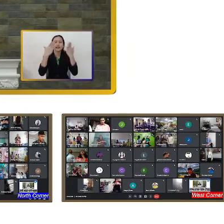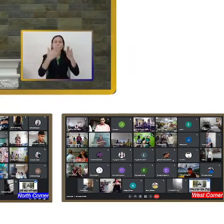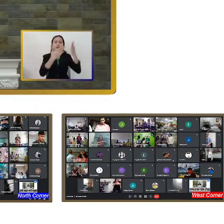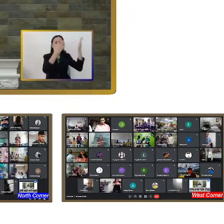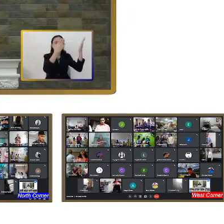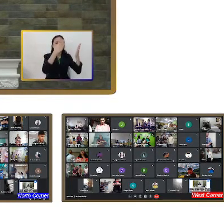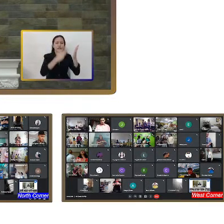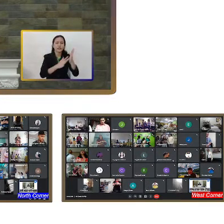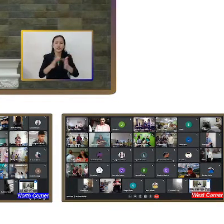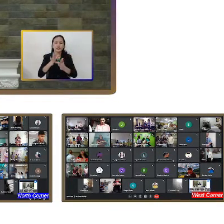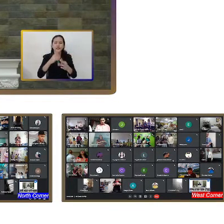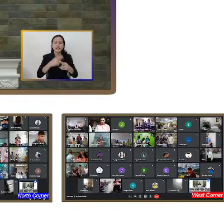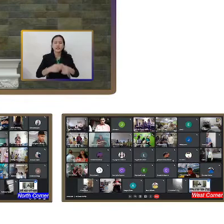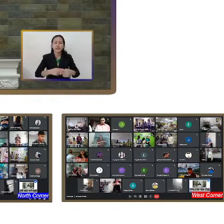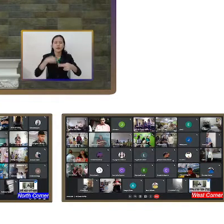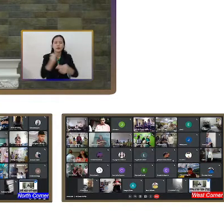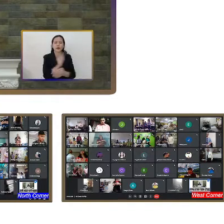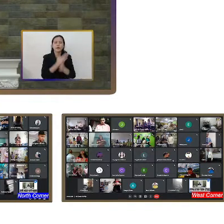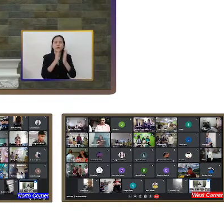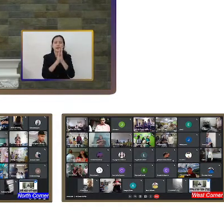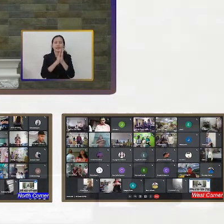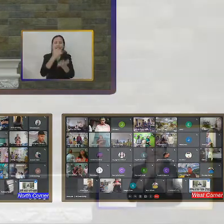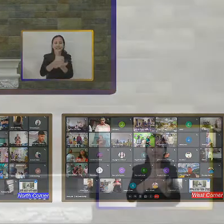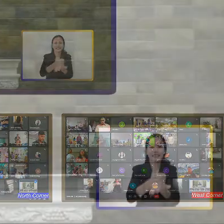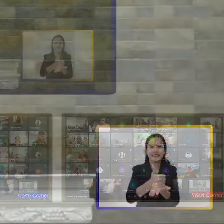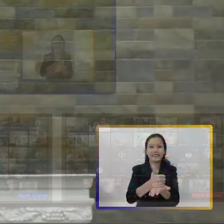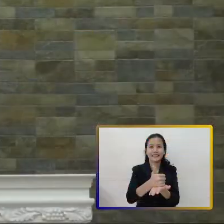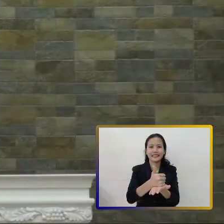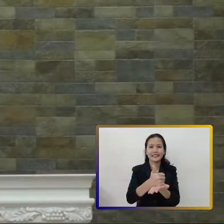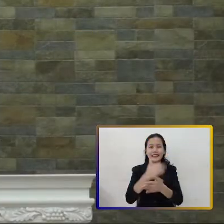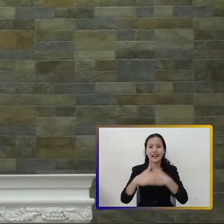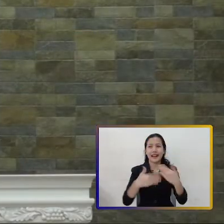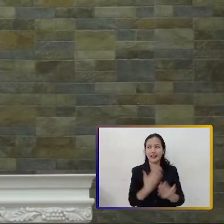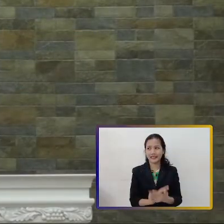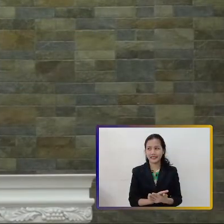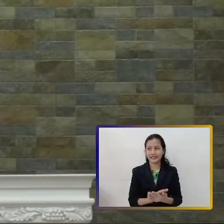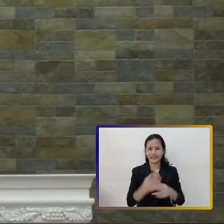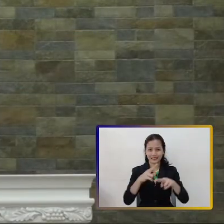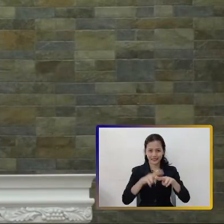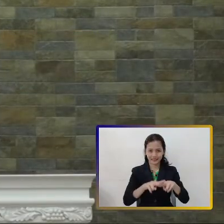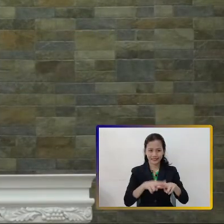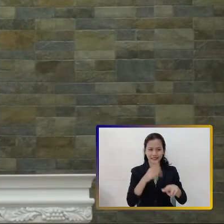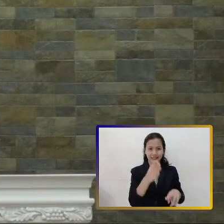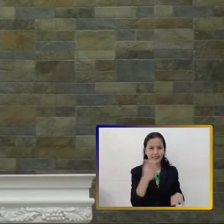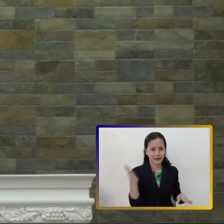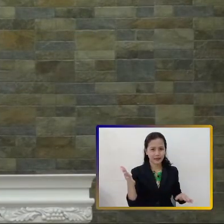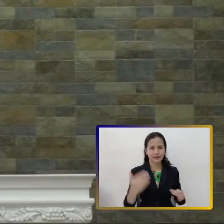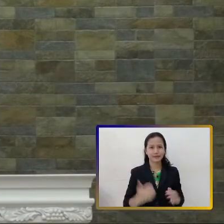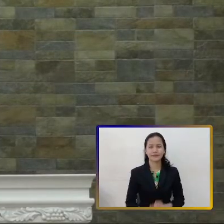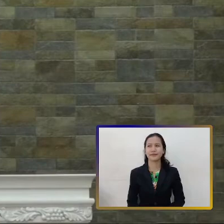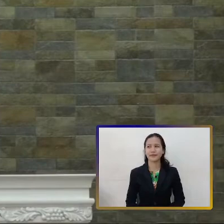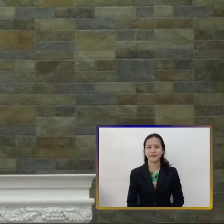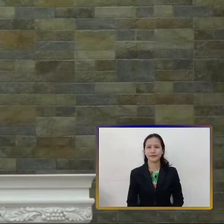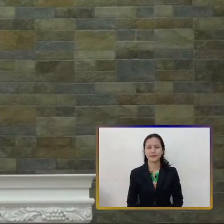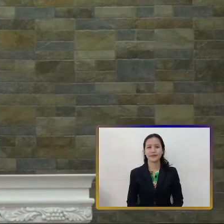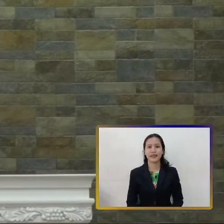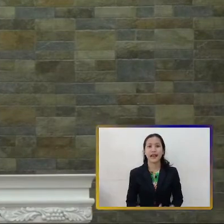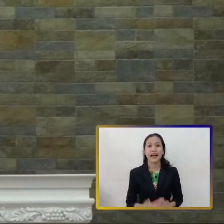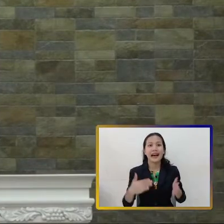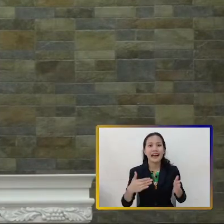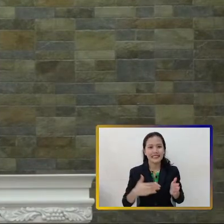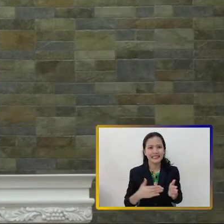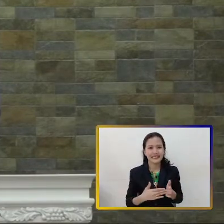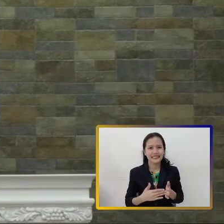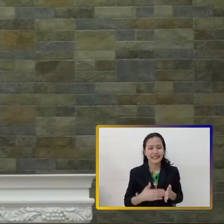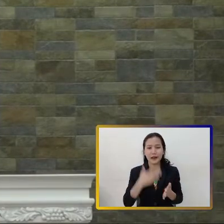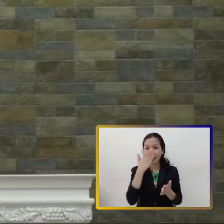sins. In Jesus' name we pray. Amen, amen. Alright, please be seated. And again, magandang umaga po sa